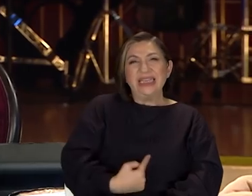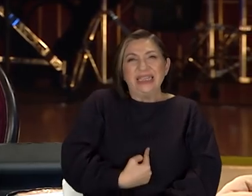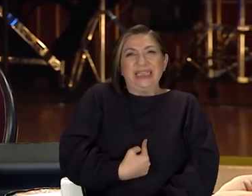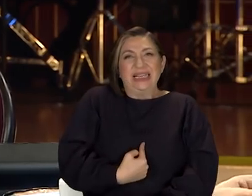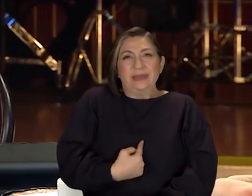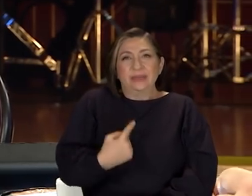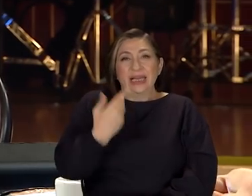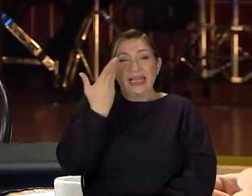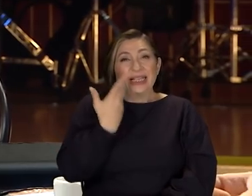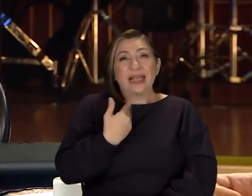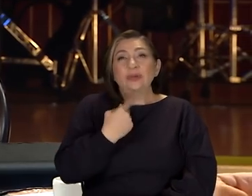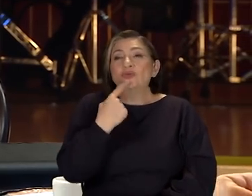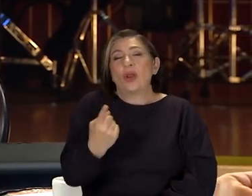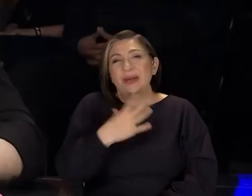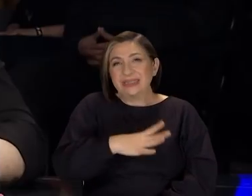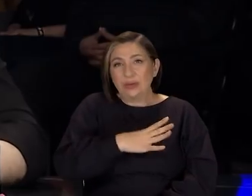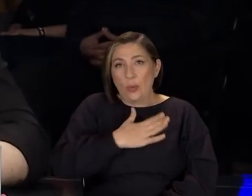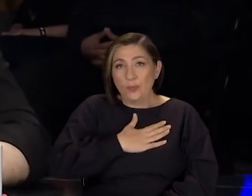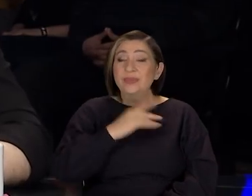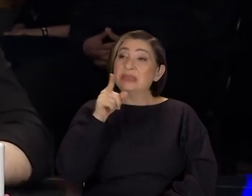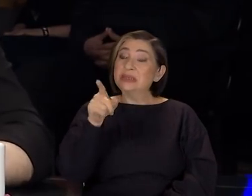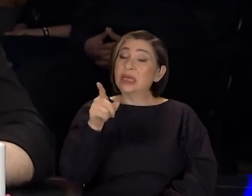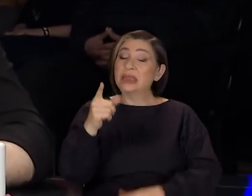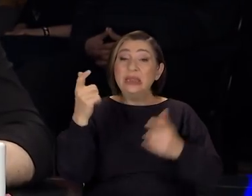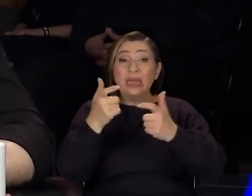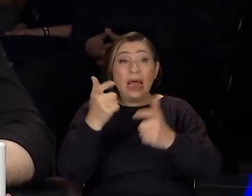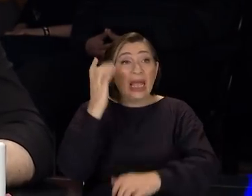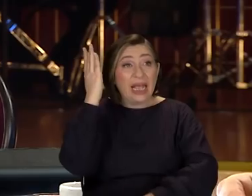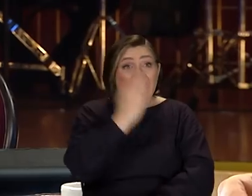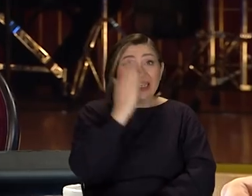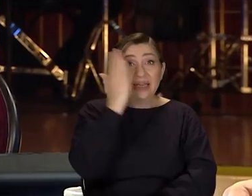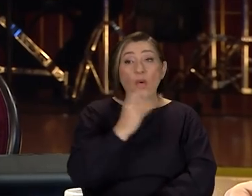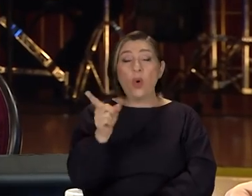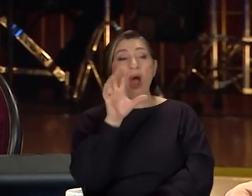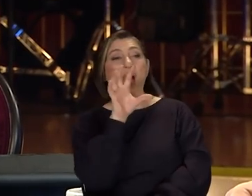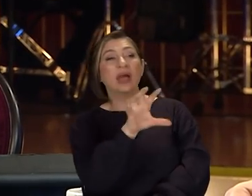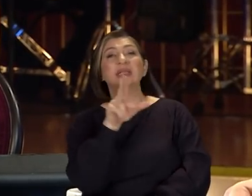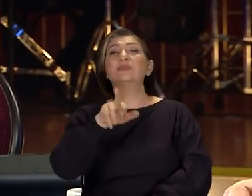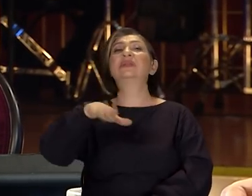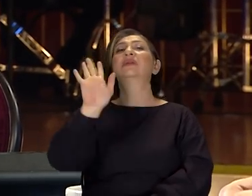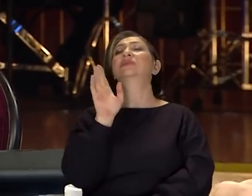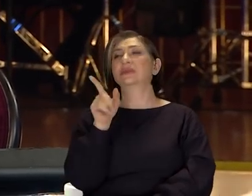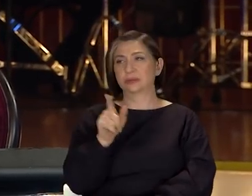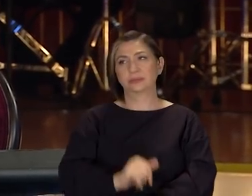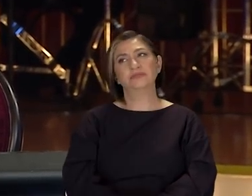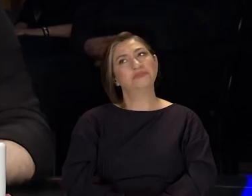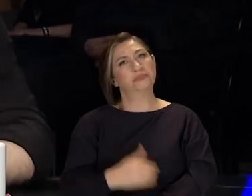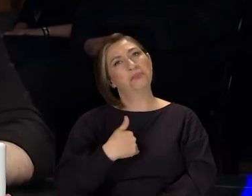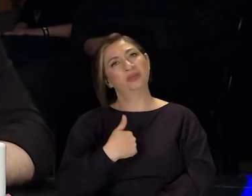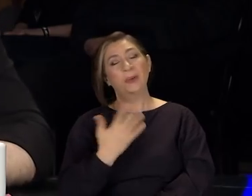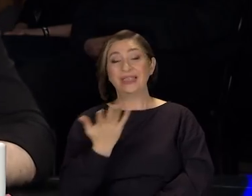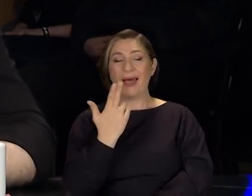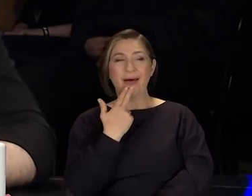şeyi izleyenlerimize de aktarmak istiyorum. Sen nereye gidersen git oraya ait gibi durmuyorsun. Mesela